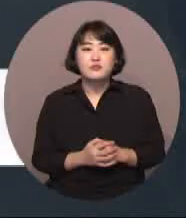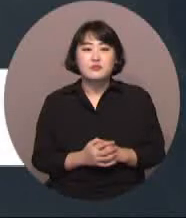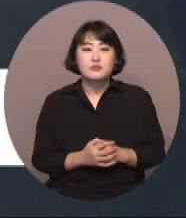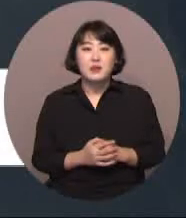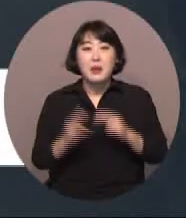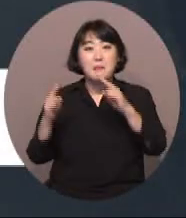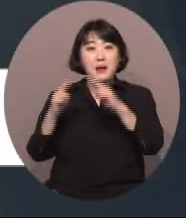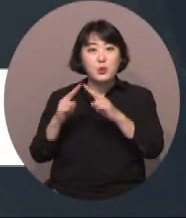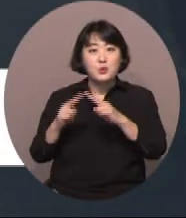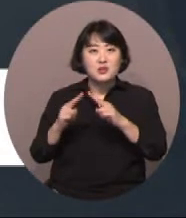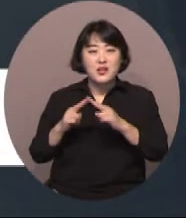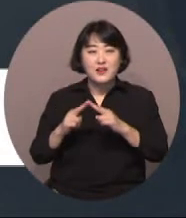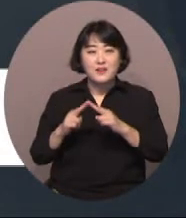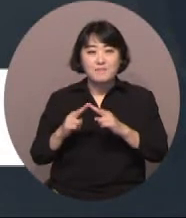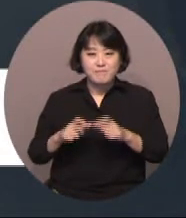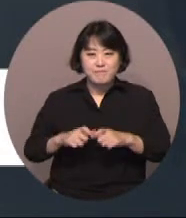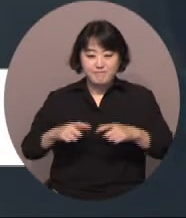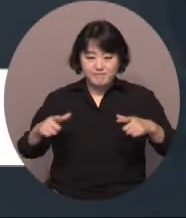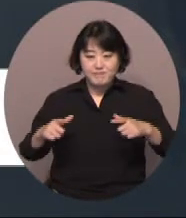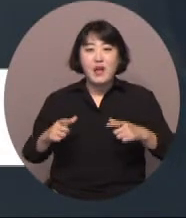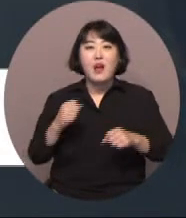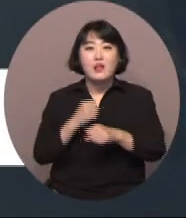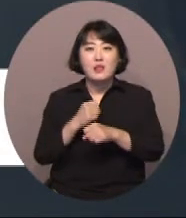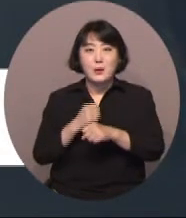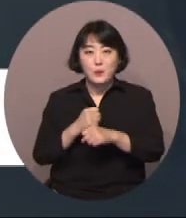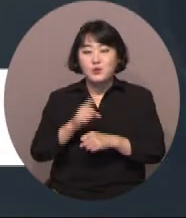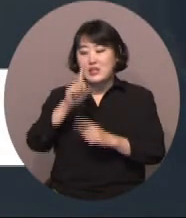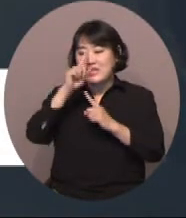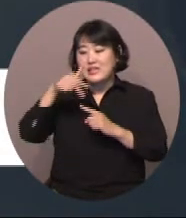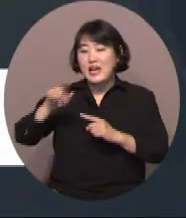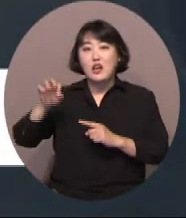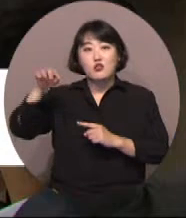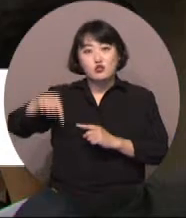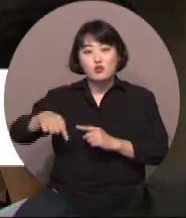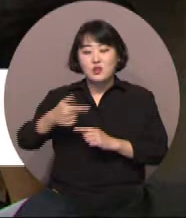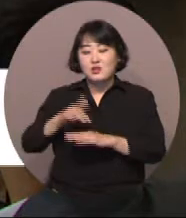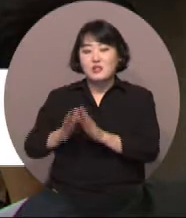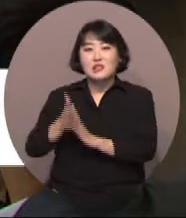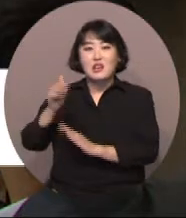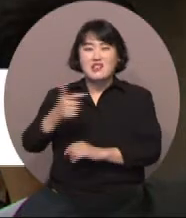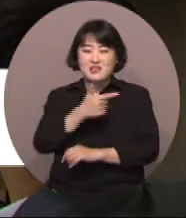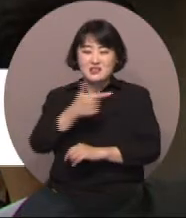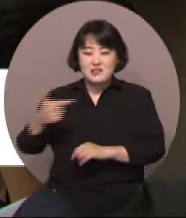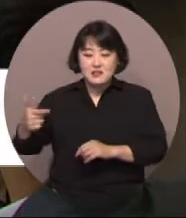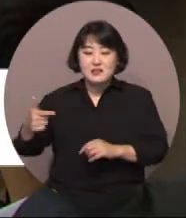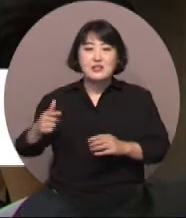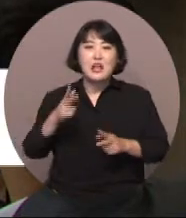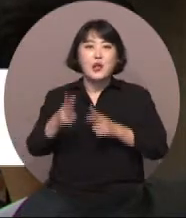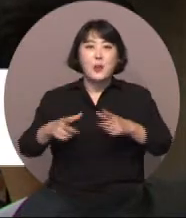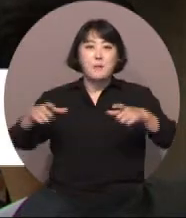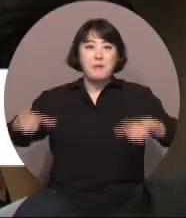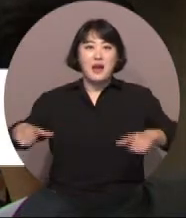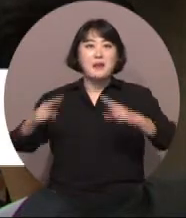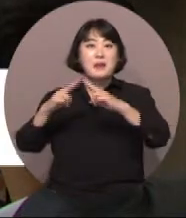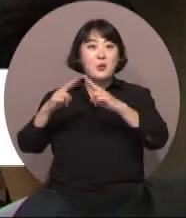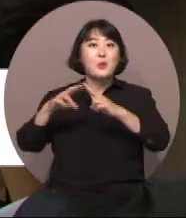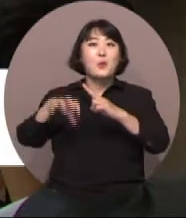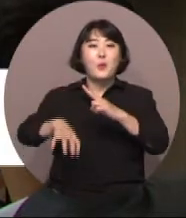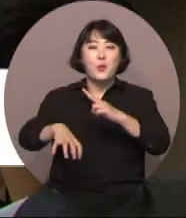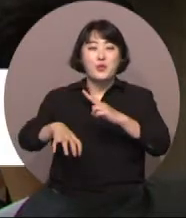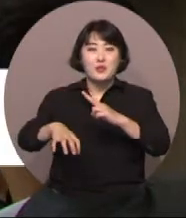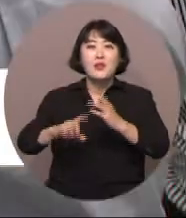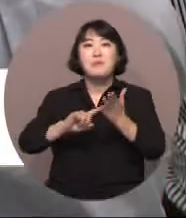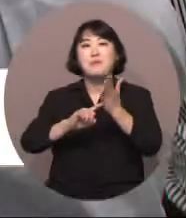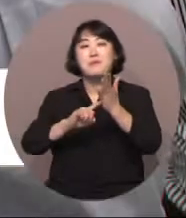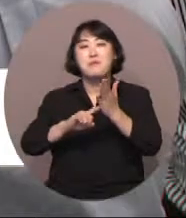반도체 산업을 키우겠다는 정보 정책에 발맞춰 이장우 대전시장 1 대규모 반도체 산업단지 조성 의지를 밝혔습니다